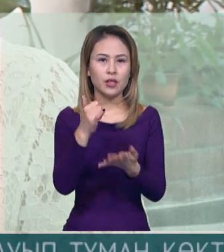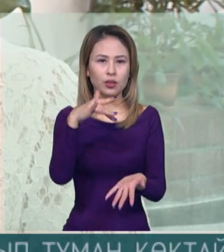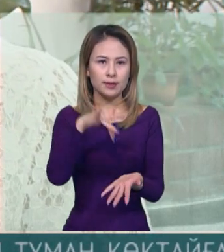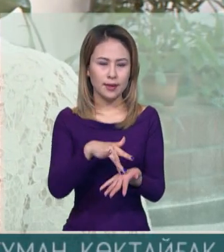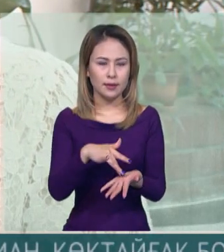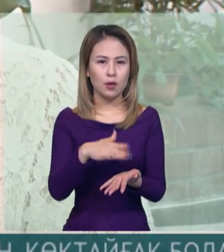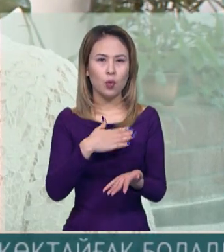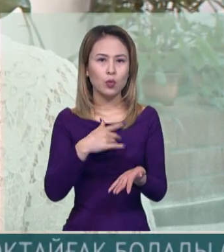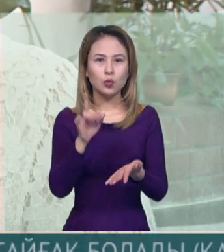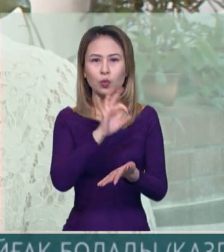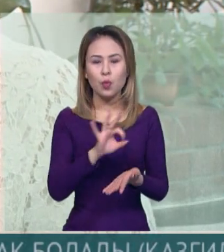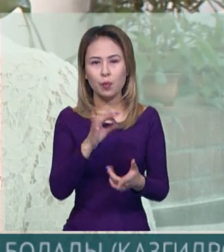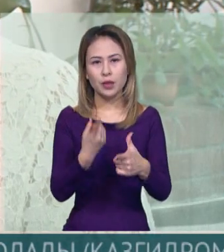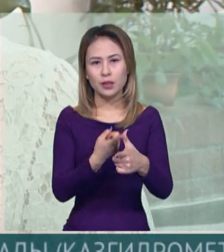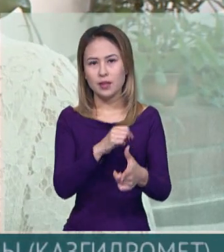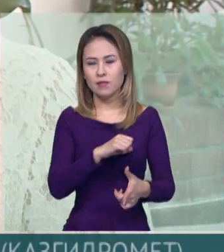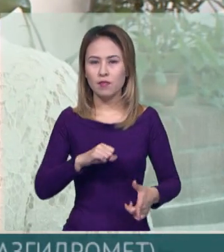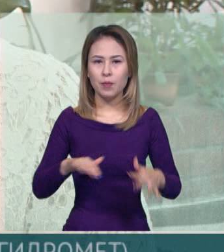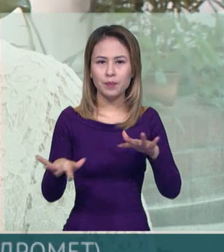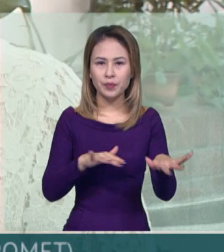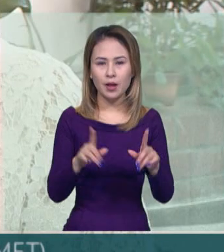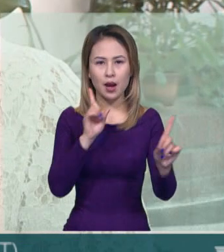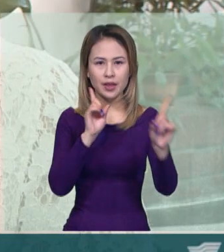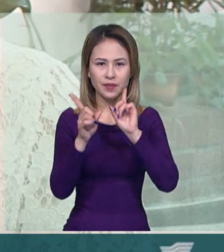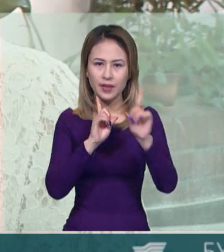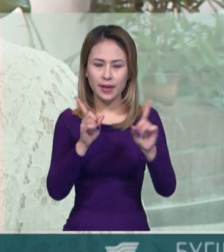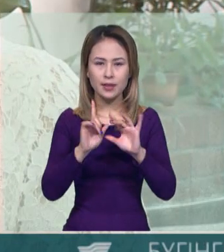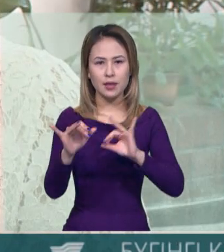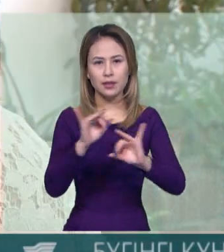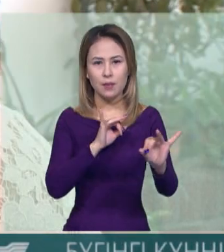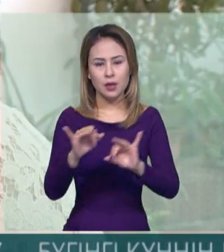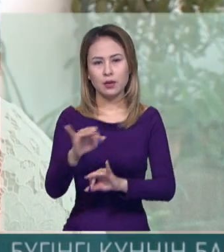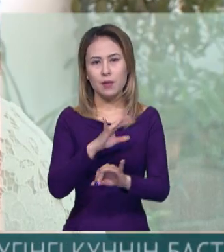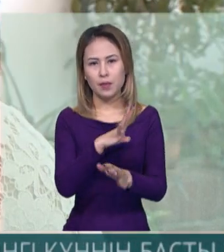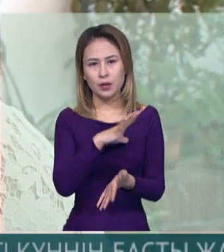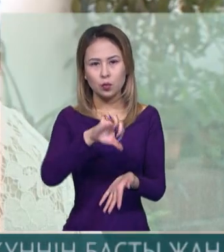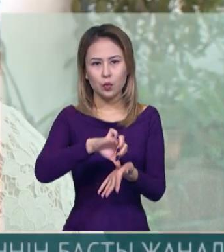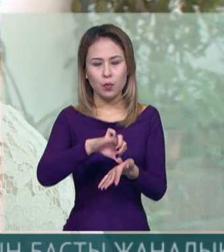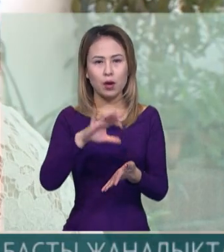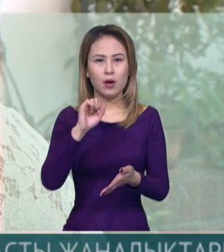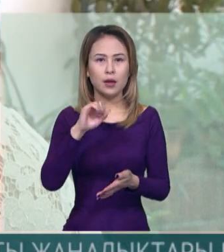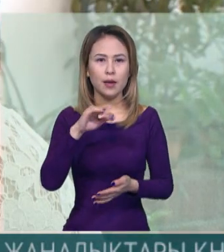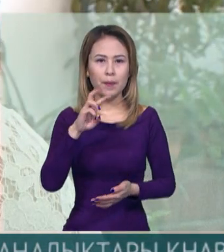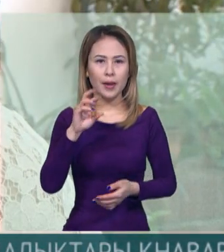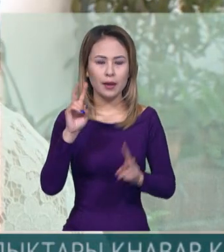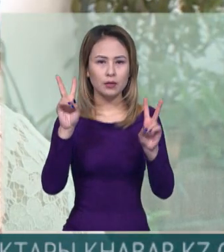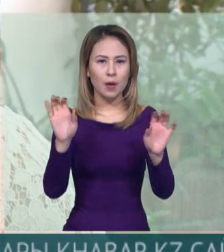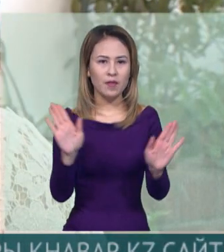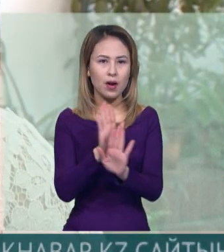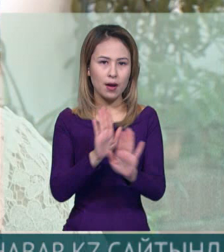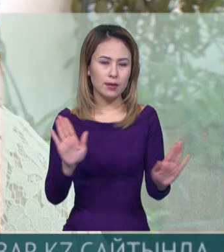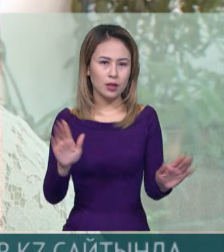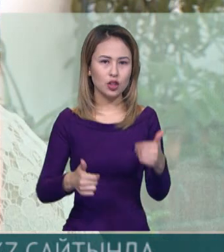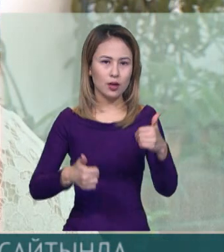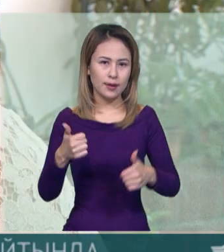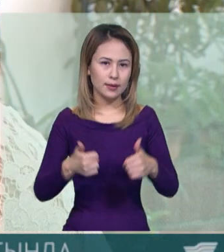қазіргі таңда неше түрлі игі істер, конференциялар, жиналыстар өткізілуде. Мысалы, Атамекен вокалдық